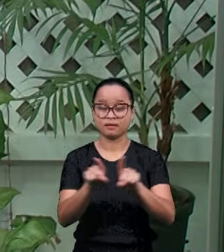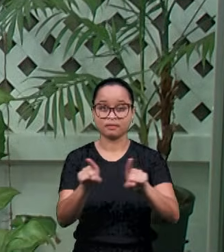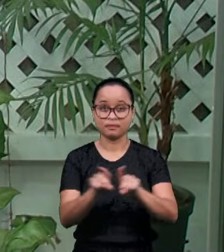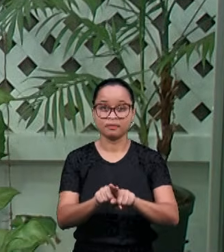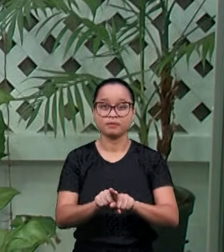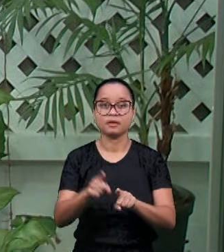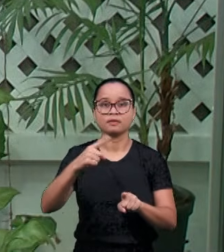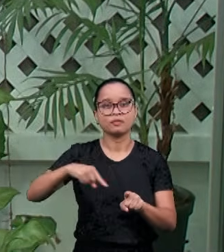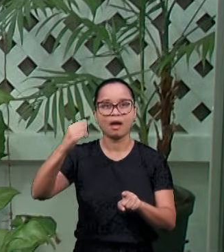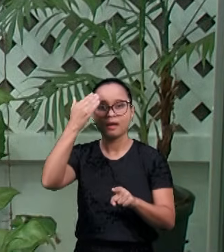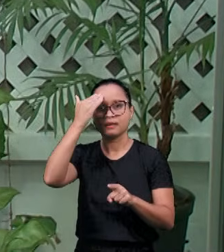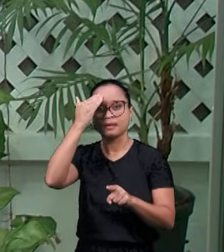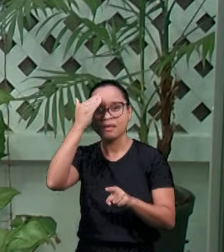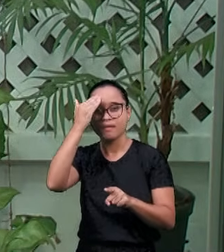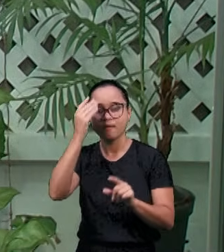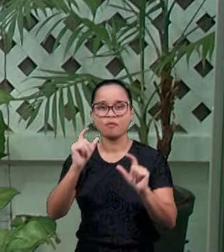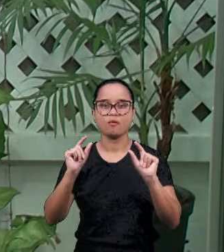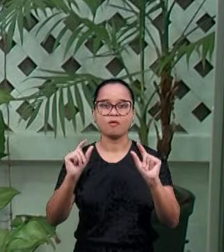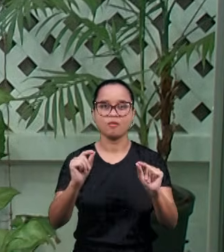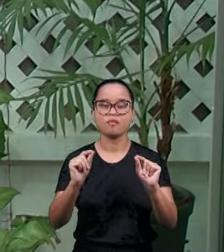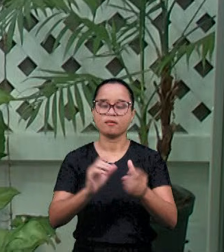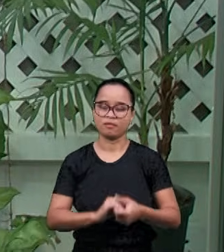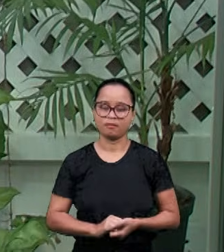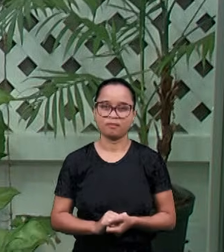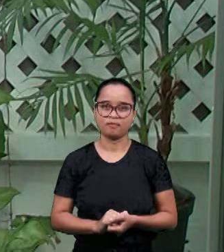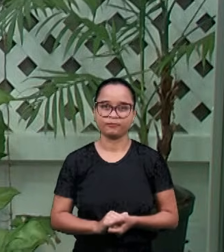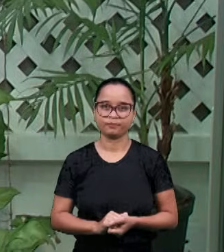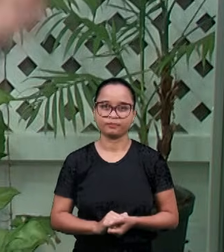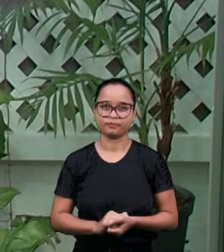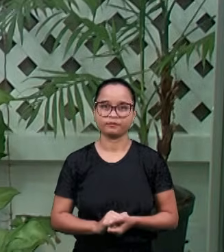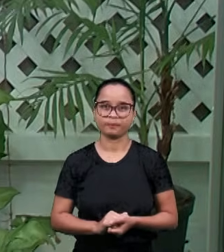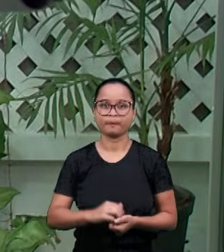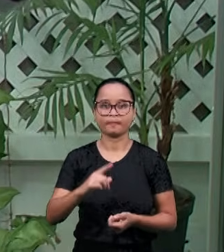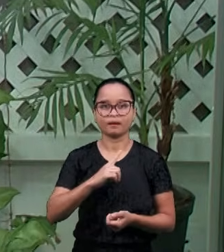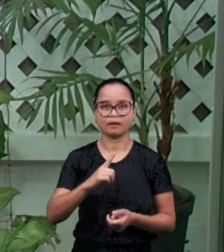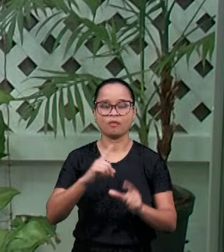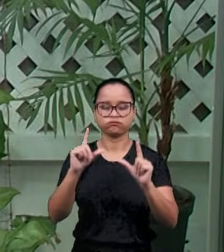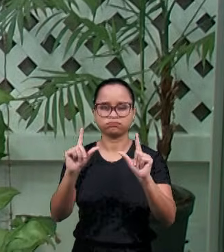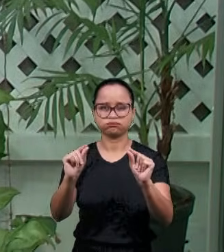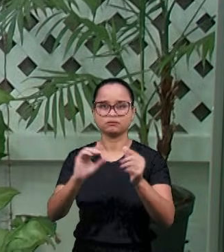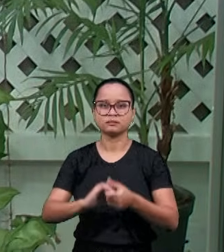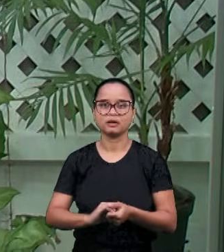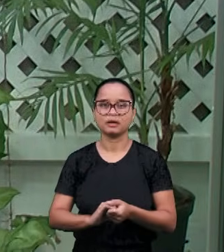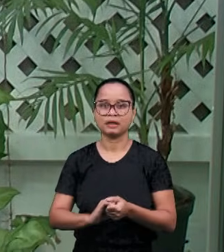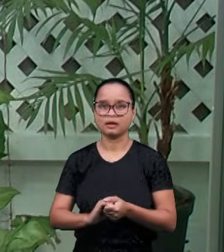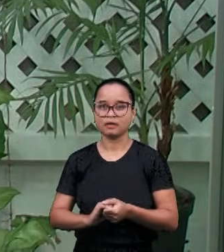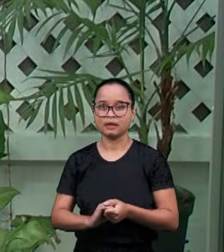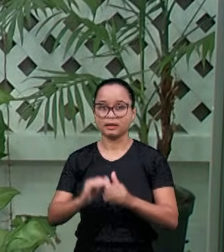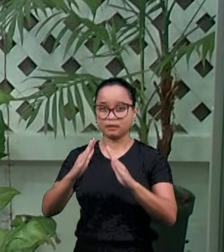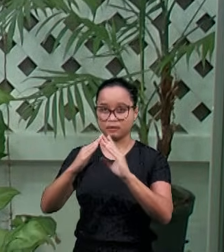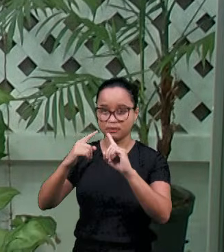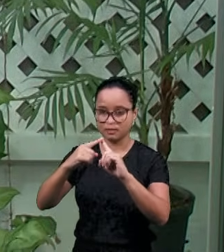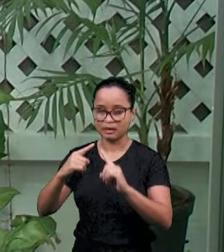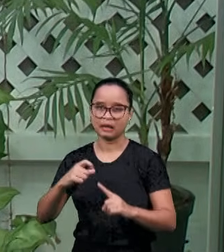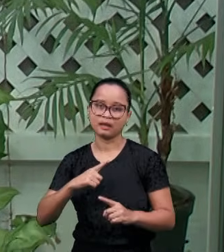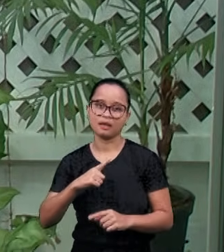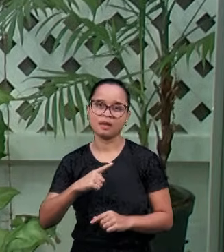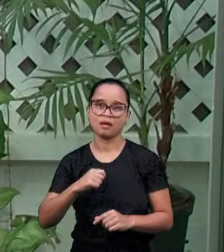nous comprenons aussi que plusieurs fois, une église, un frère,